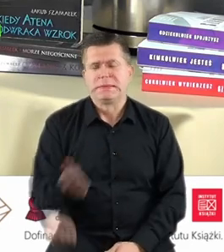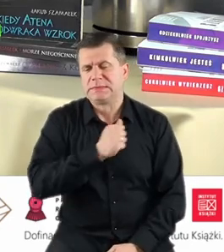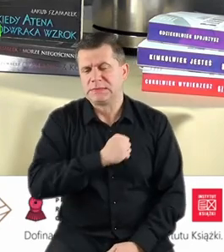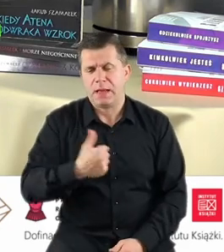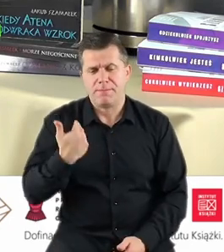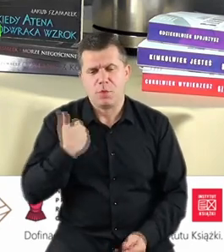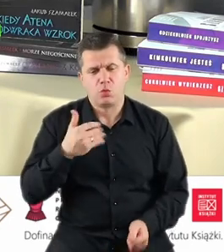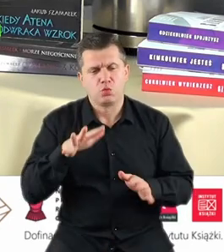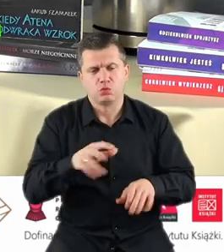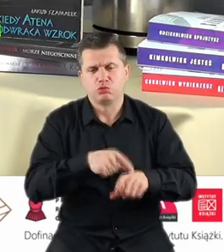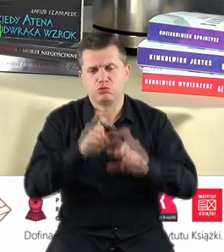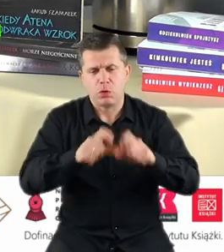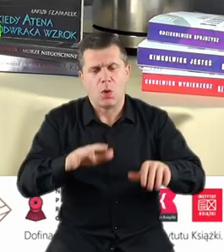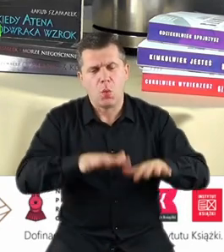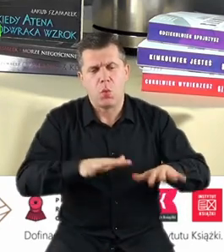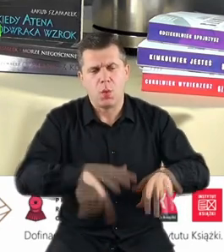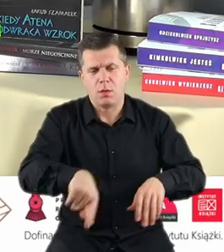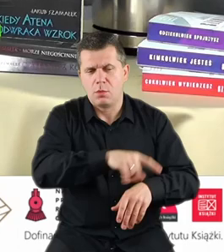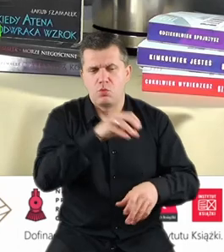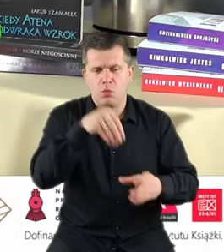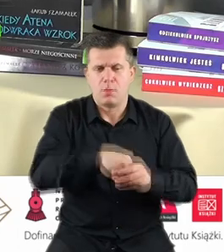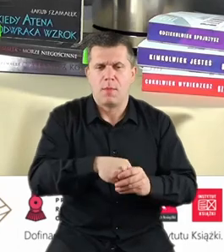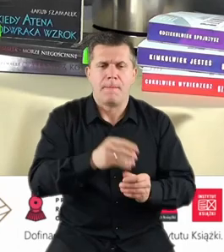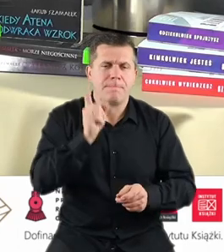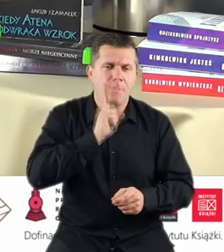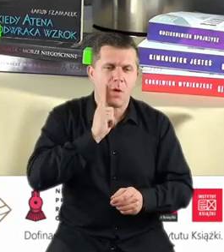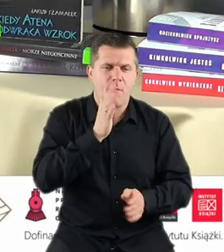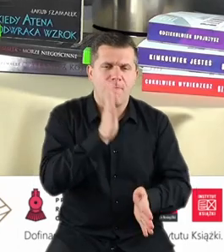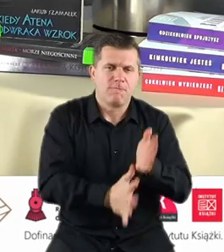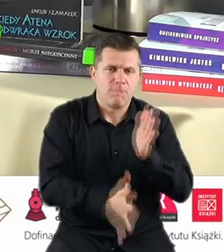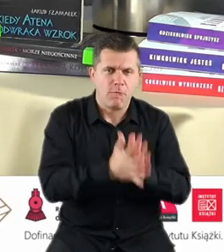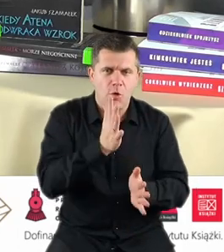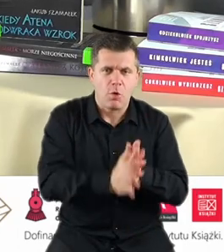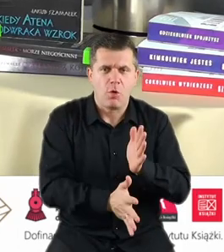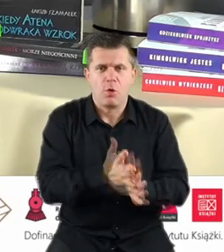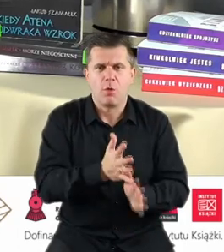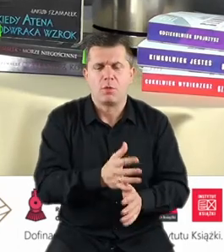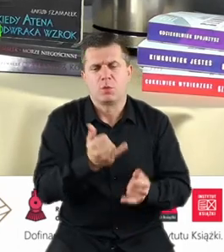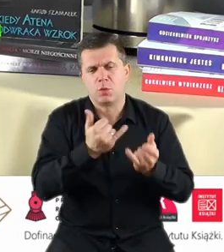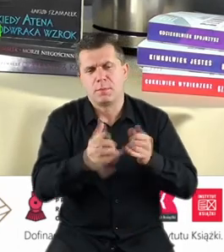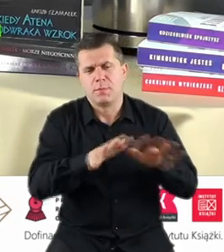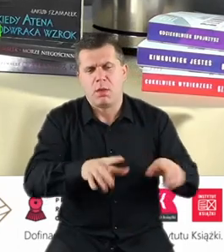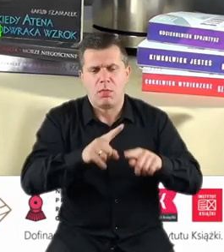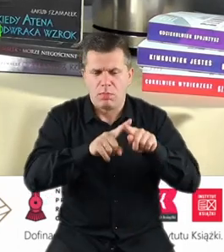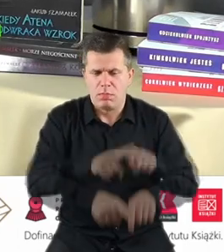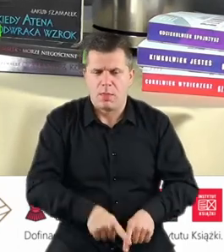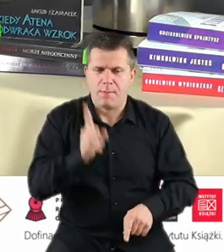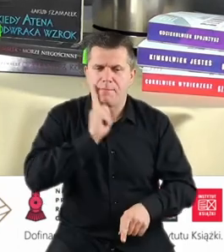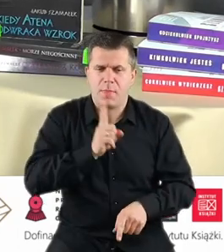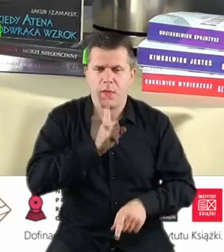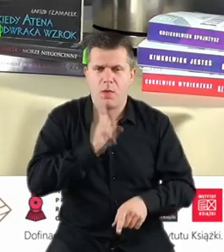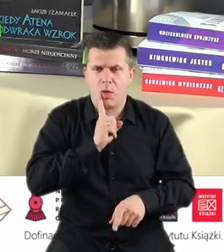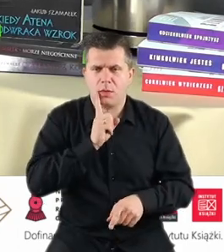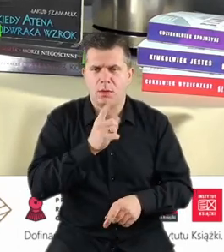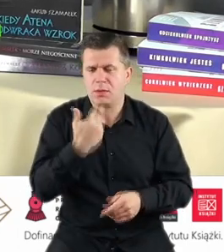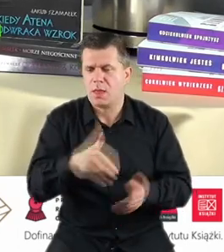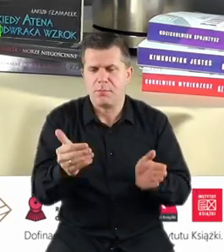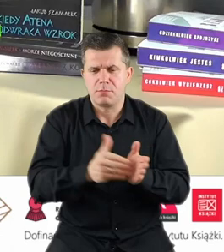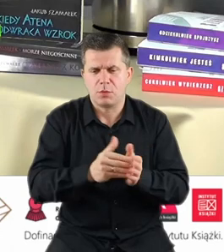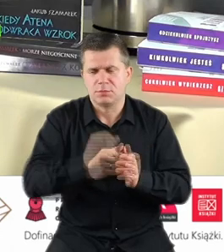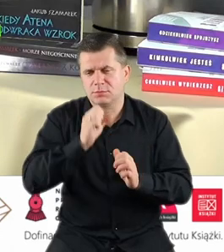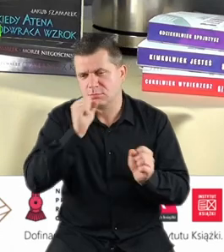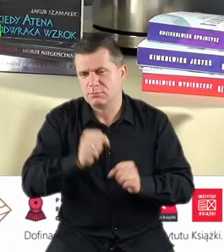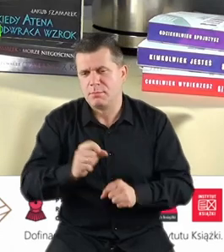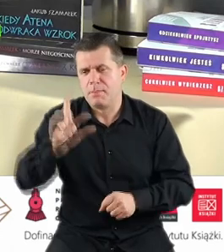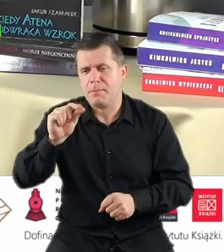bardzo dużo czasu w towarzystwie męskim, czy to na wojnie, bo to oni się tam tłukli non-stop, po prostu wcale nie potrzebowali żadnych